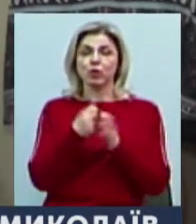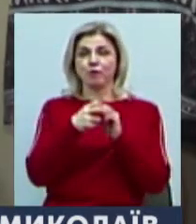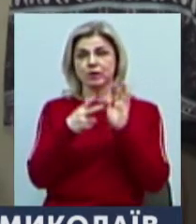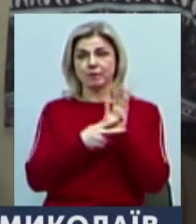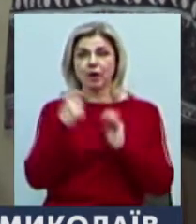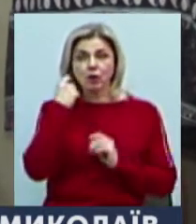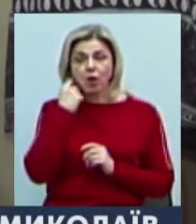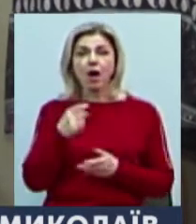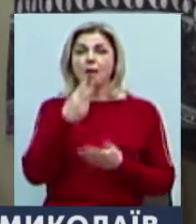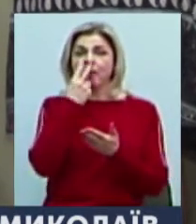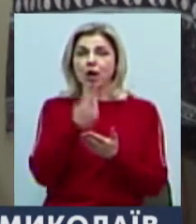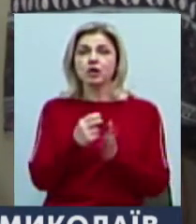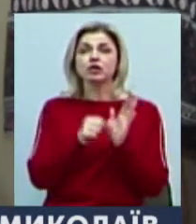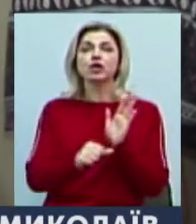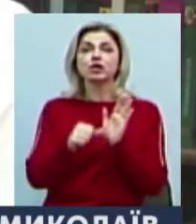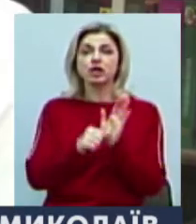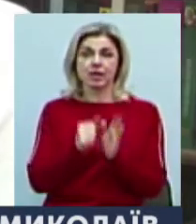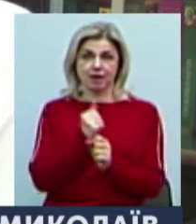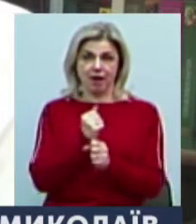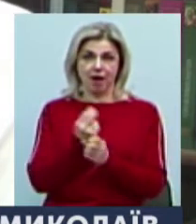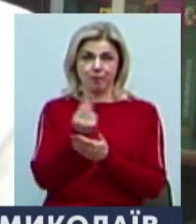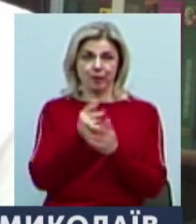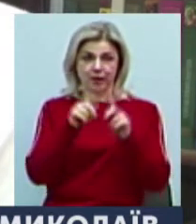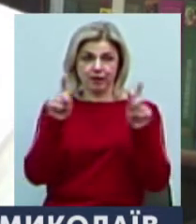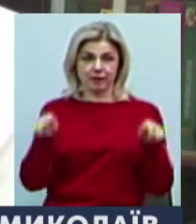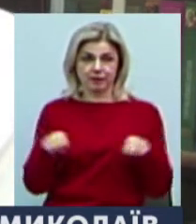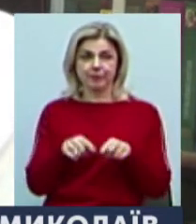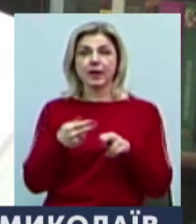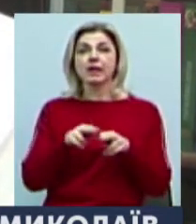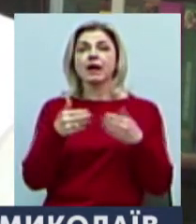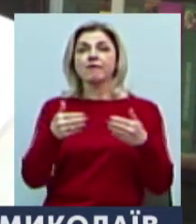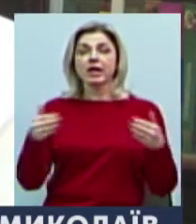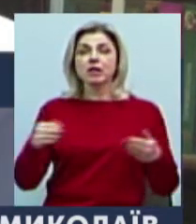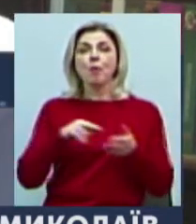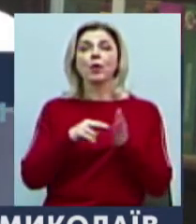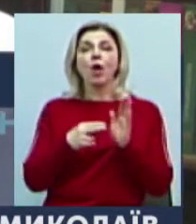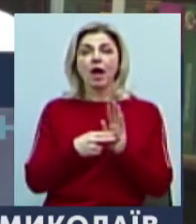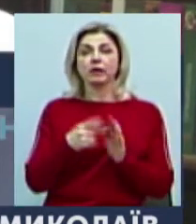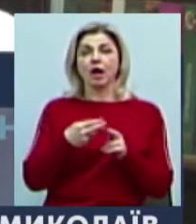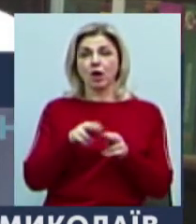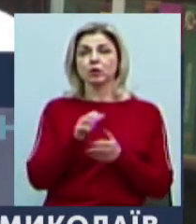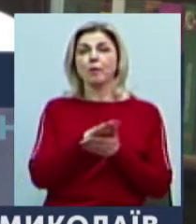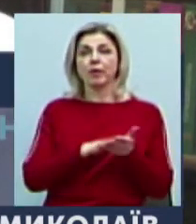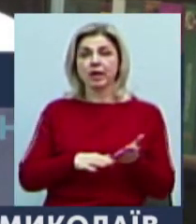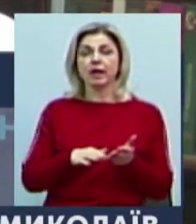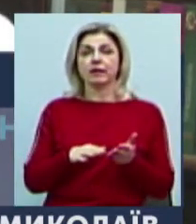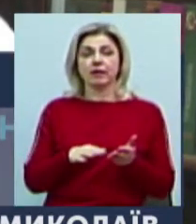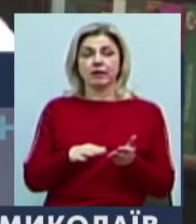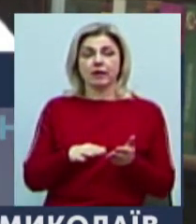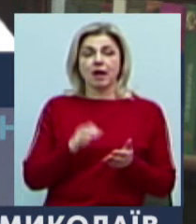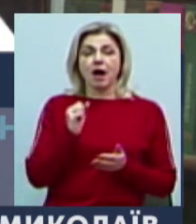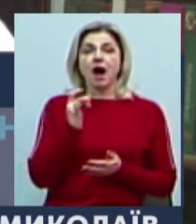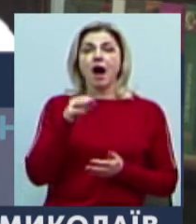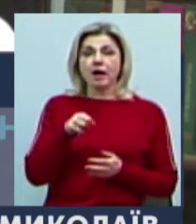років. Представили 66 робіт. Виставка по проєкту, тривалому проєкту, який тривав вже у нас 2 роки –